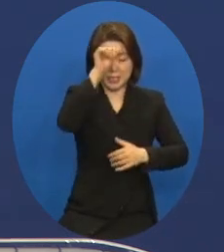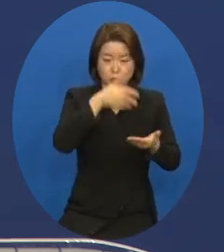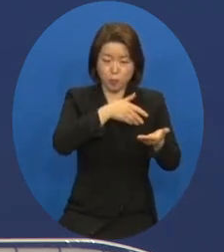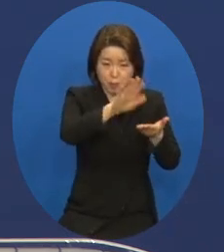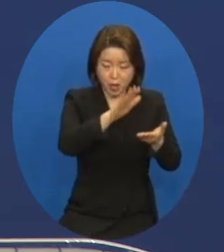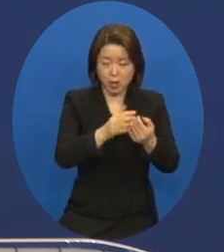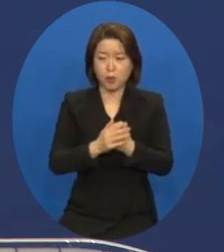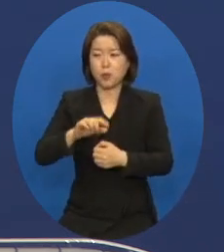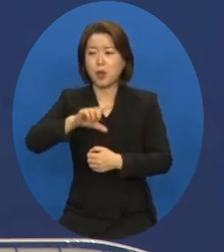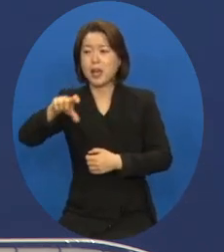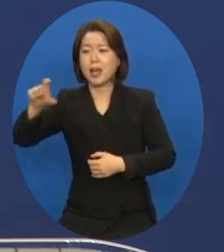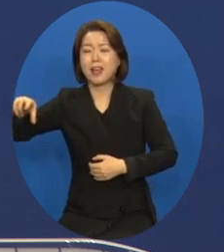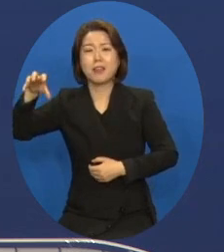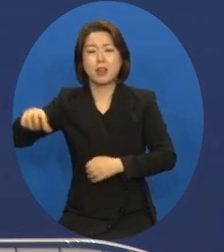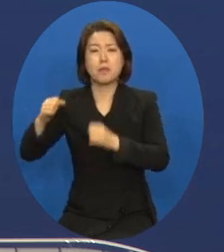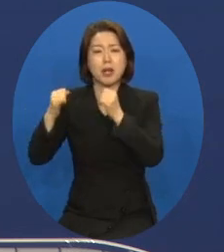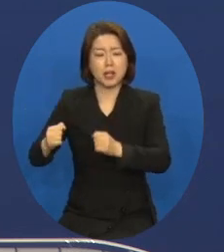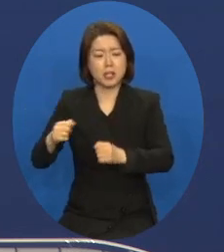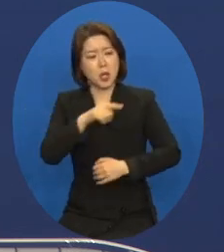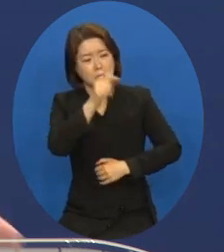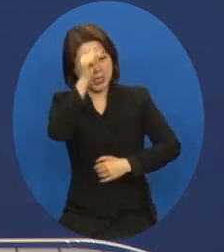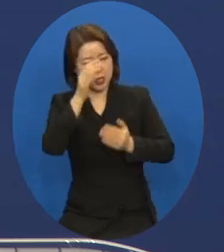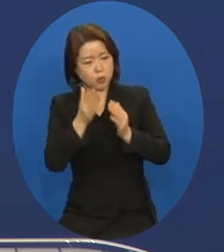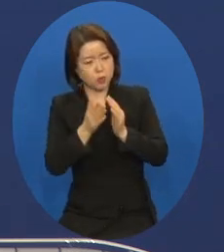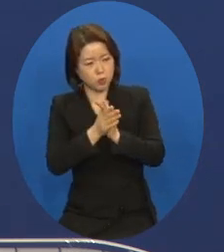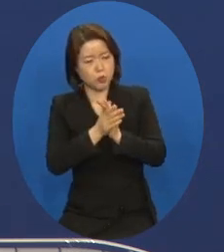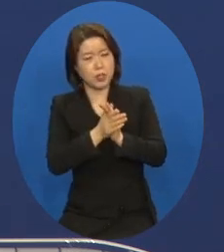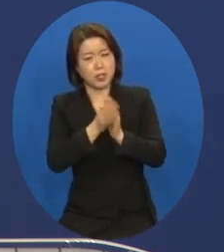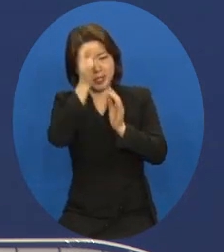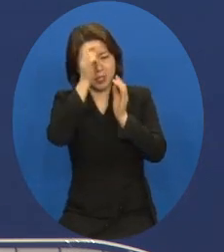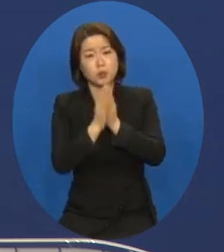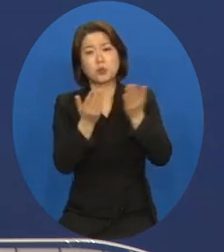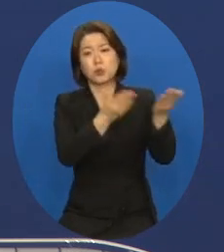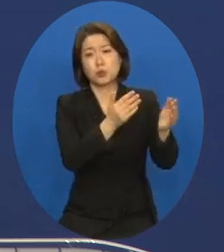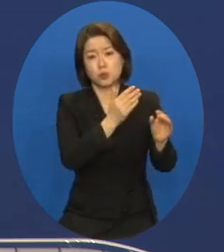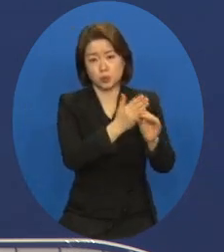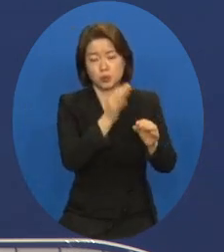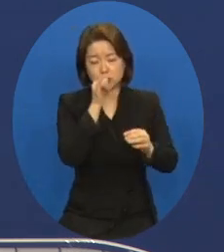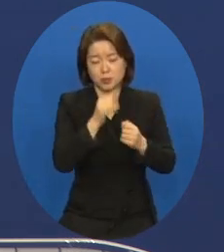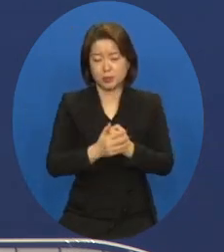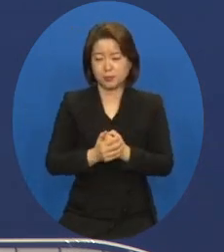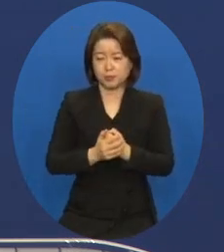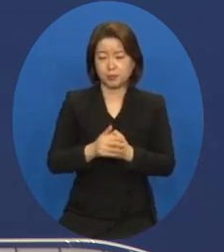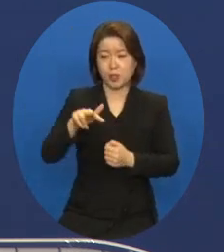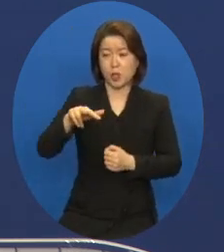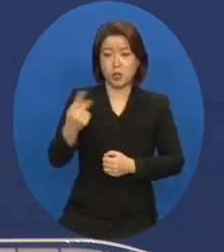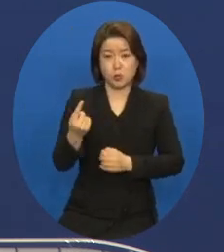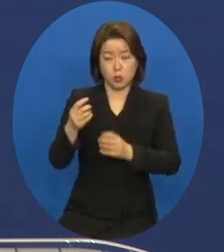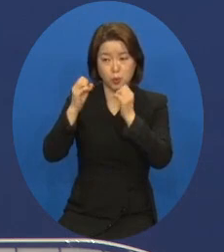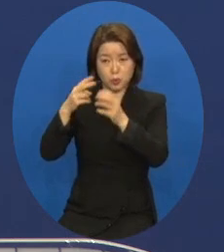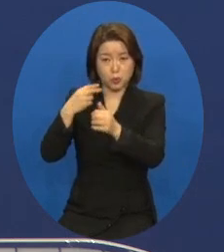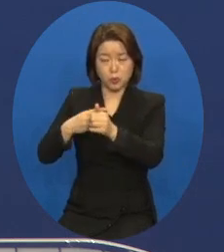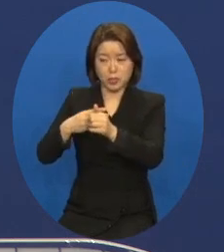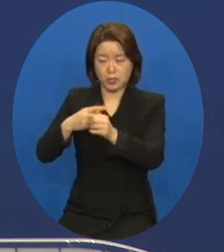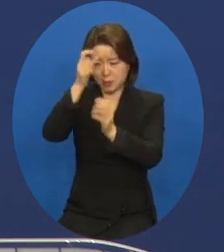종부 하고 계신데 그분이 보낸 기도 요청 메일을 받았습니다